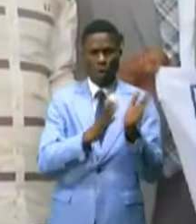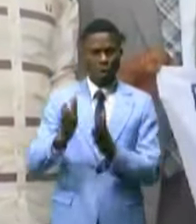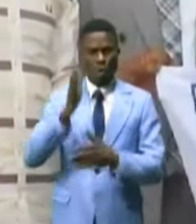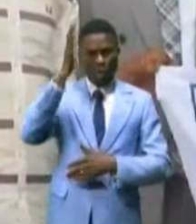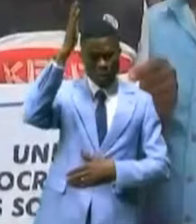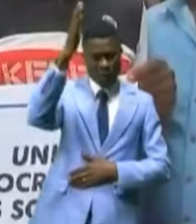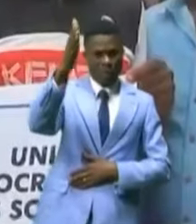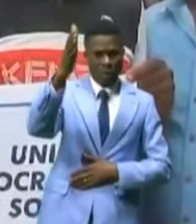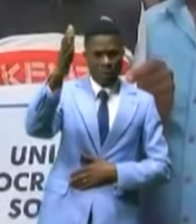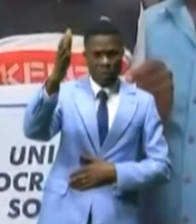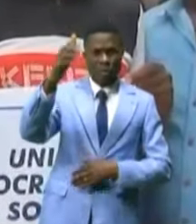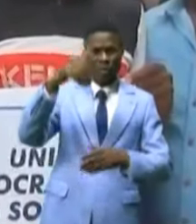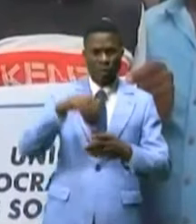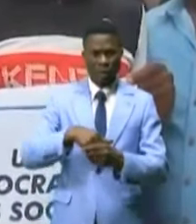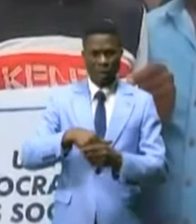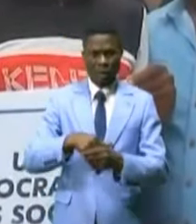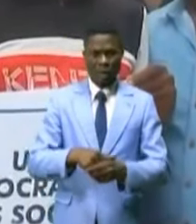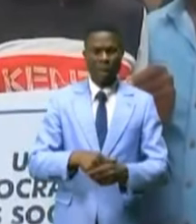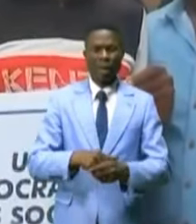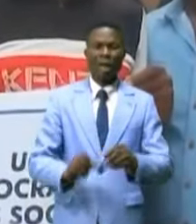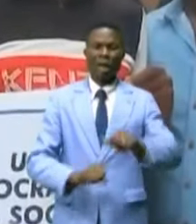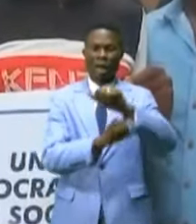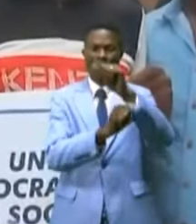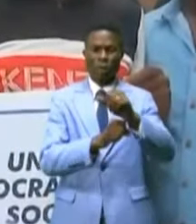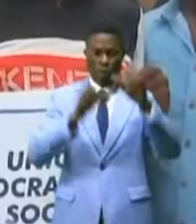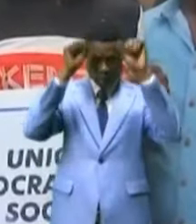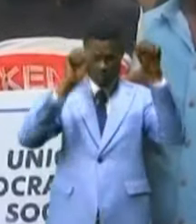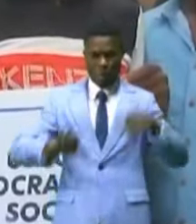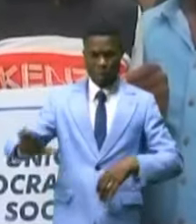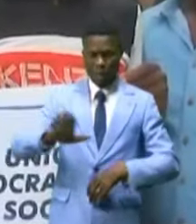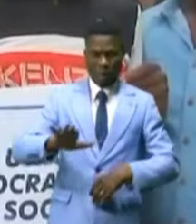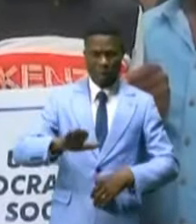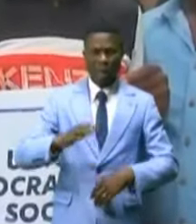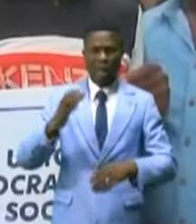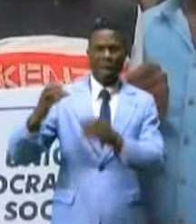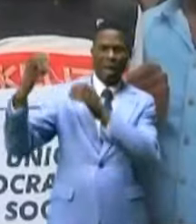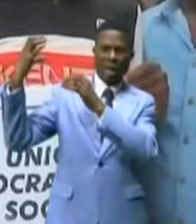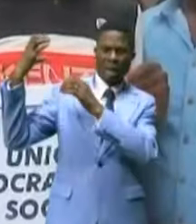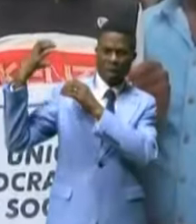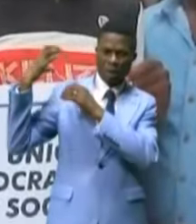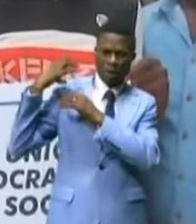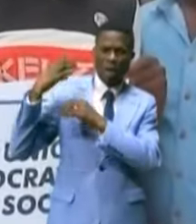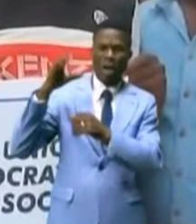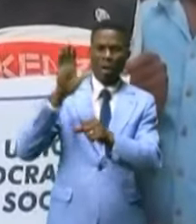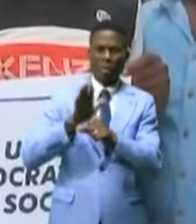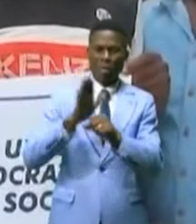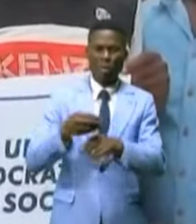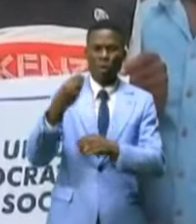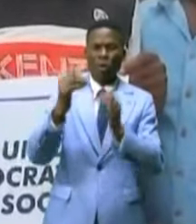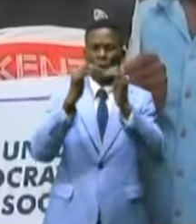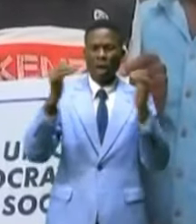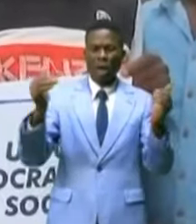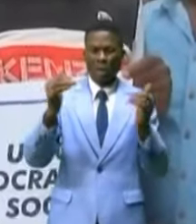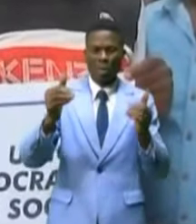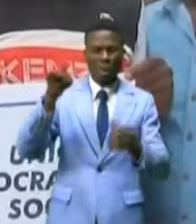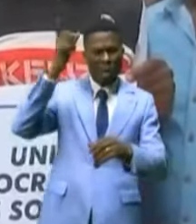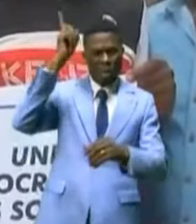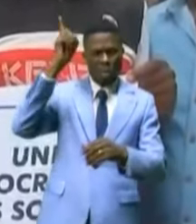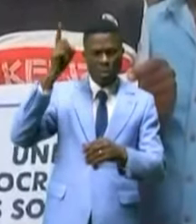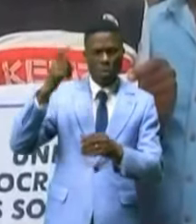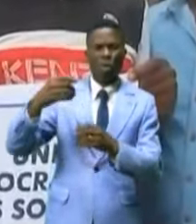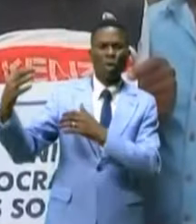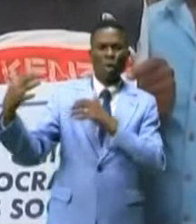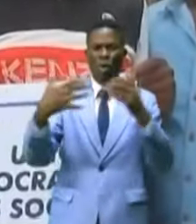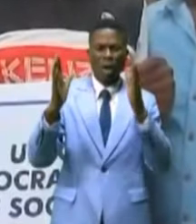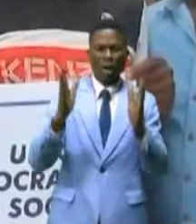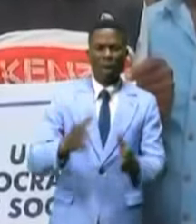l'avenir et d'accompagner notre président de la République dans sa lourde mission de pacifier le pays longtemps meurtri par les agresseurs